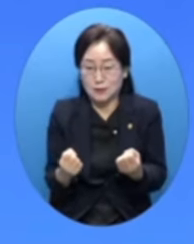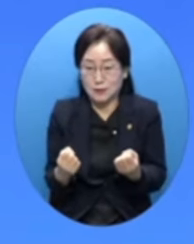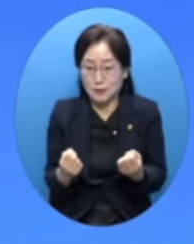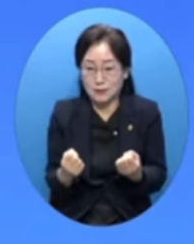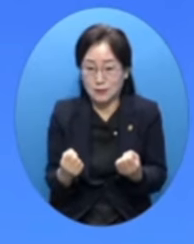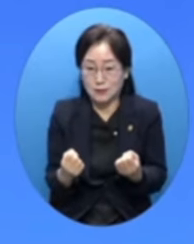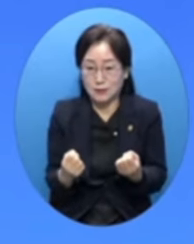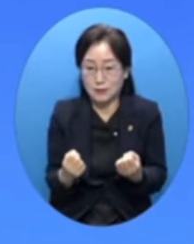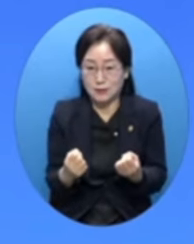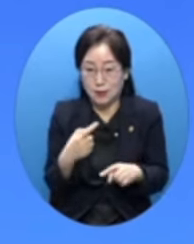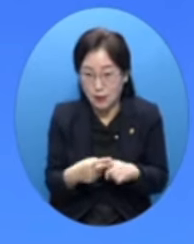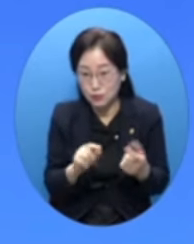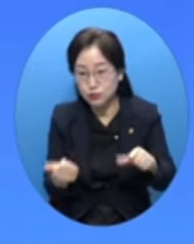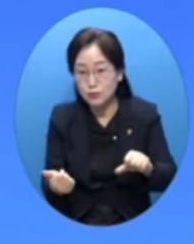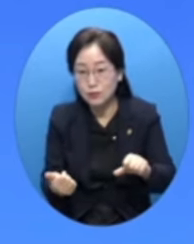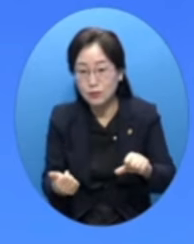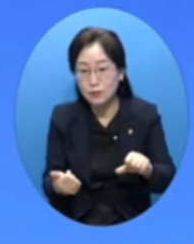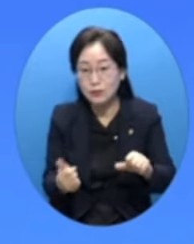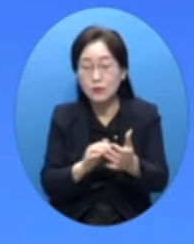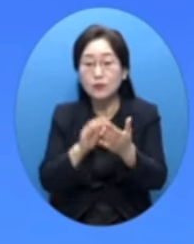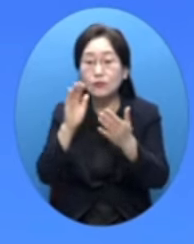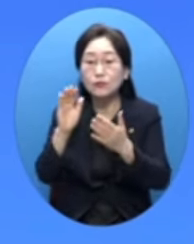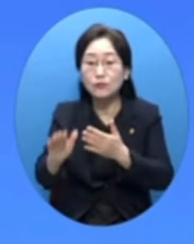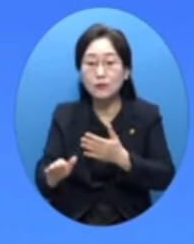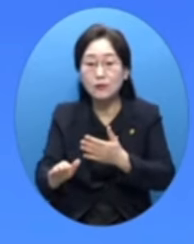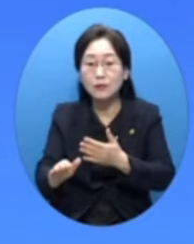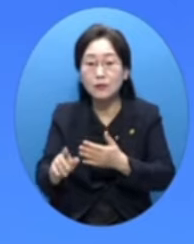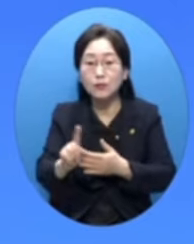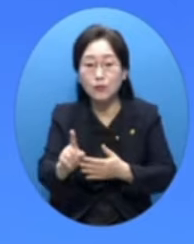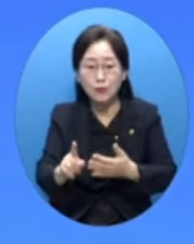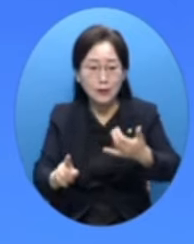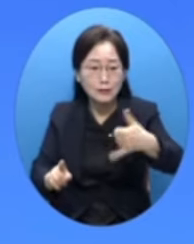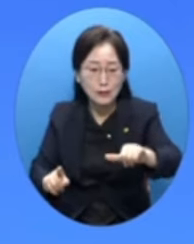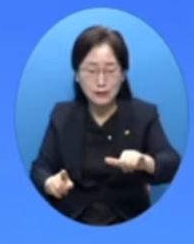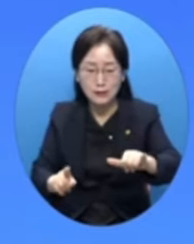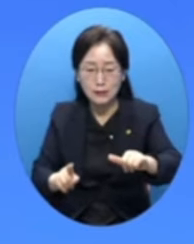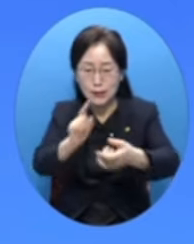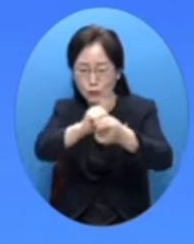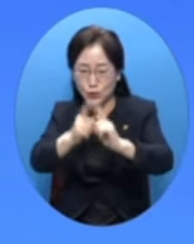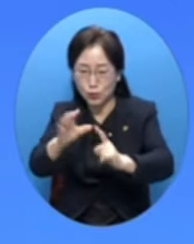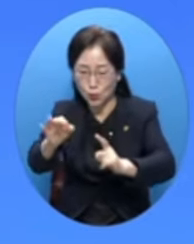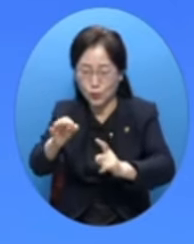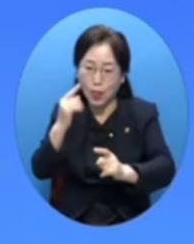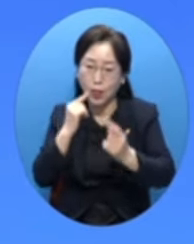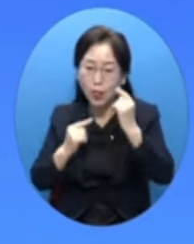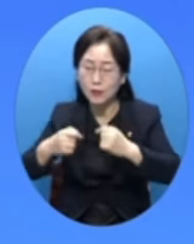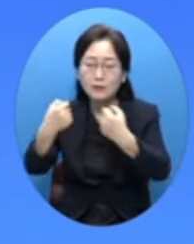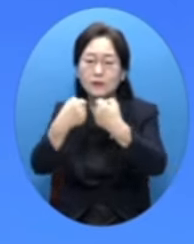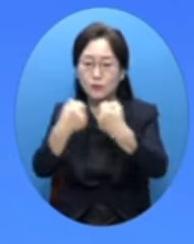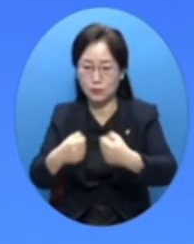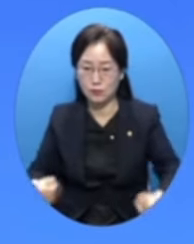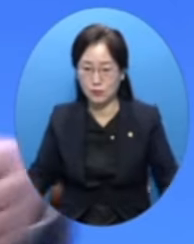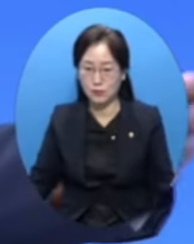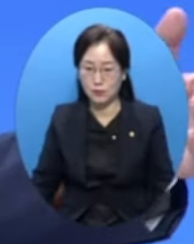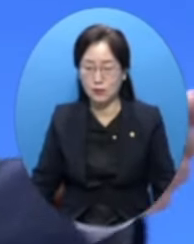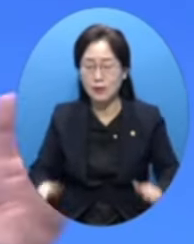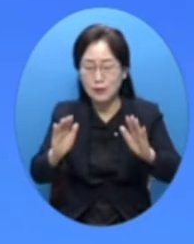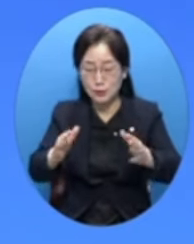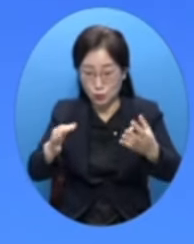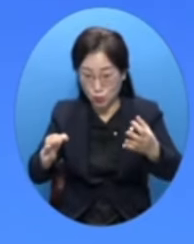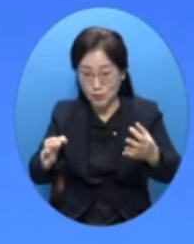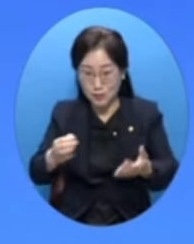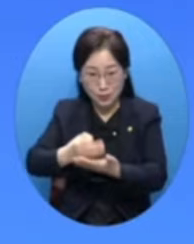사람은 죽음 이후에 자녀들끼리 재산 갖고 싸우는 일밖에 남은 것이 없습니다 가지고 있을 때 많이 쓰시기